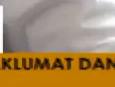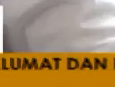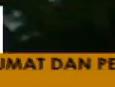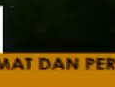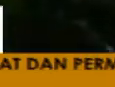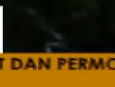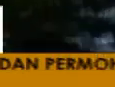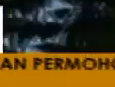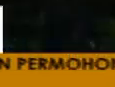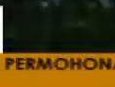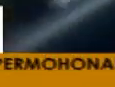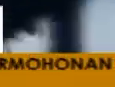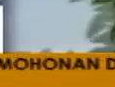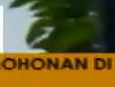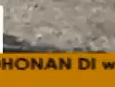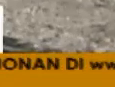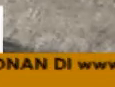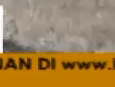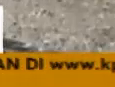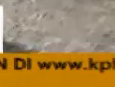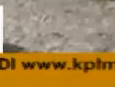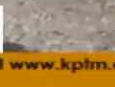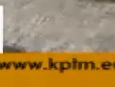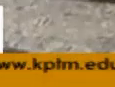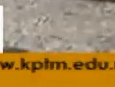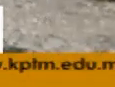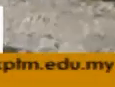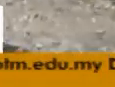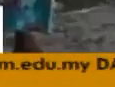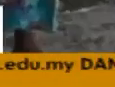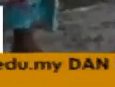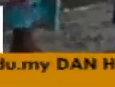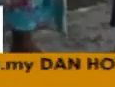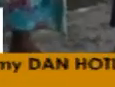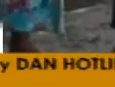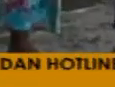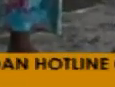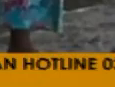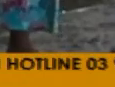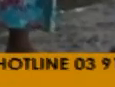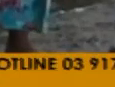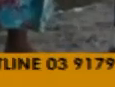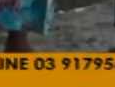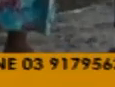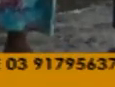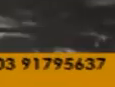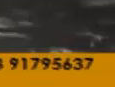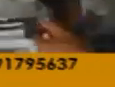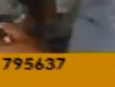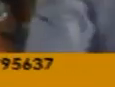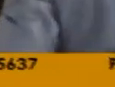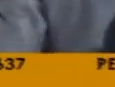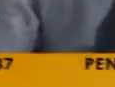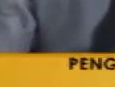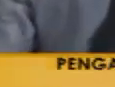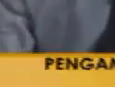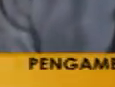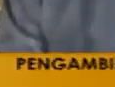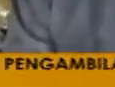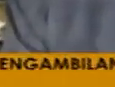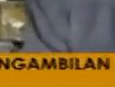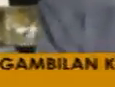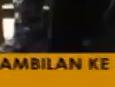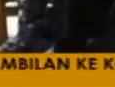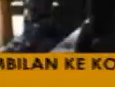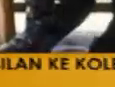Beliau berkata demikian ketika diminta mengulas mengenai serangan terbaru terhadap etnik Rohingya di beberapa kampung di Rakhine, Myanmar.